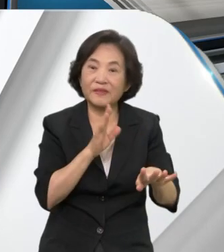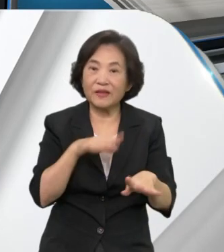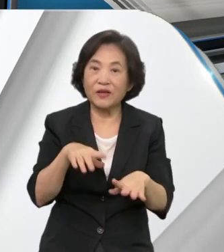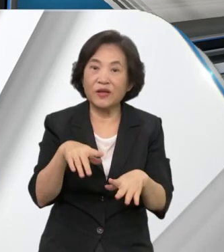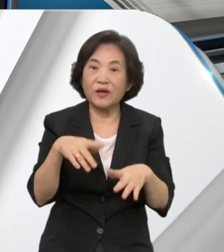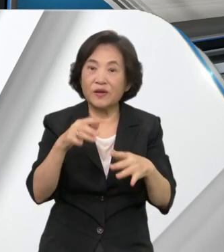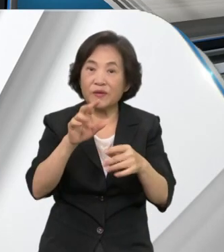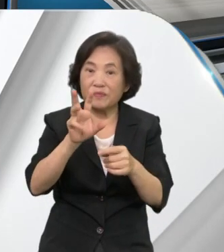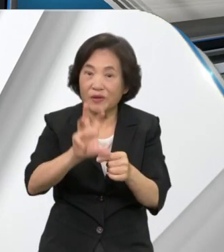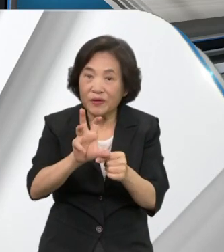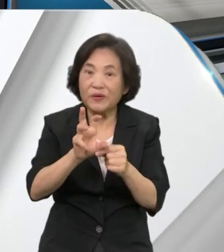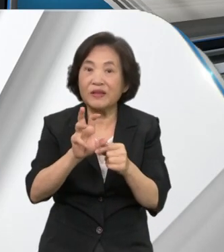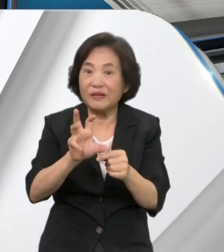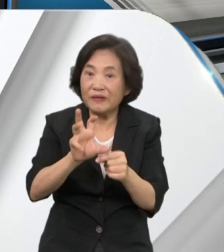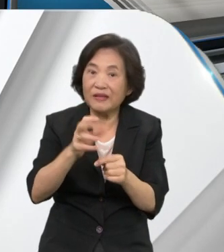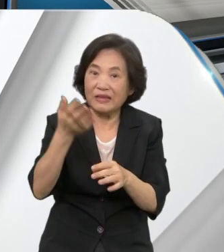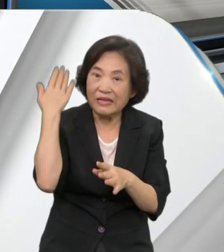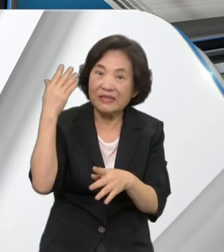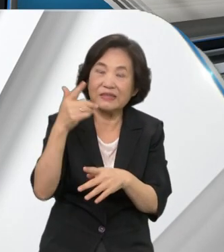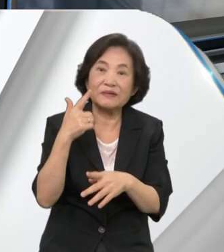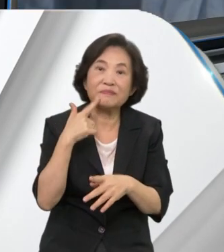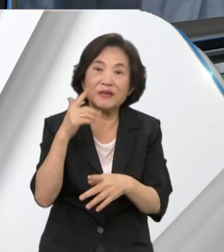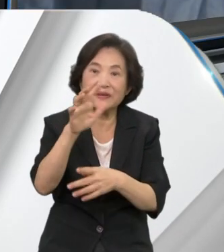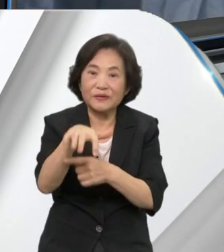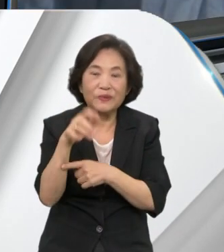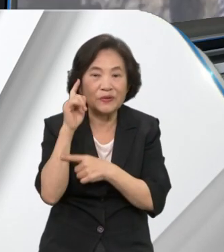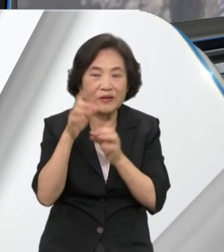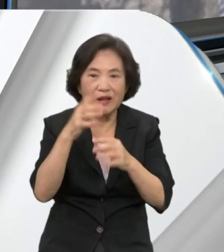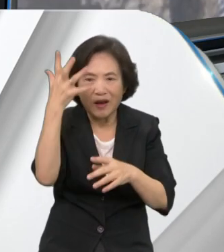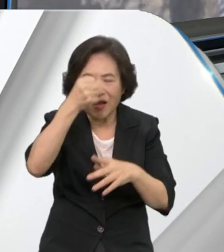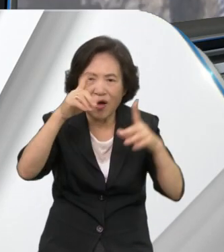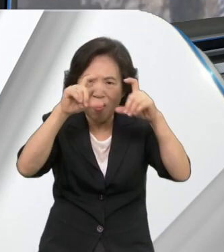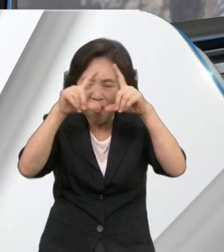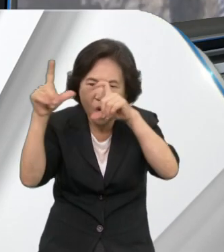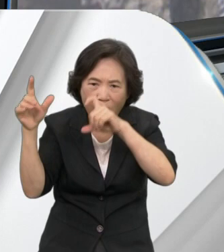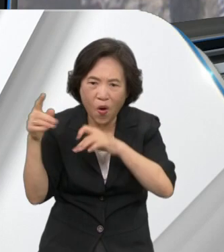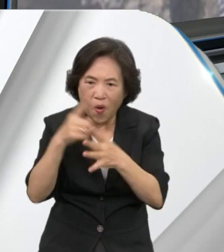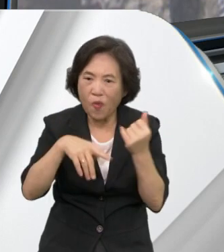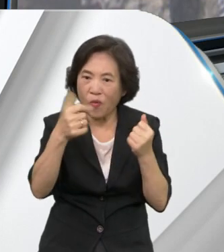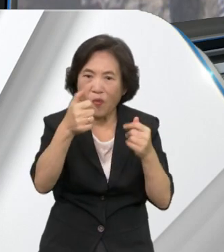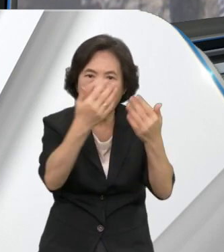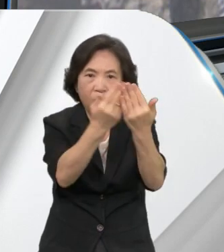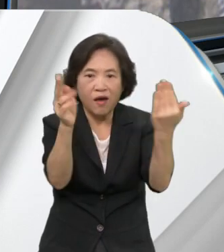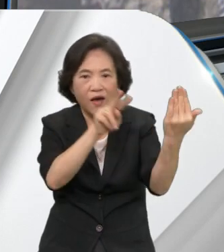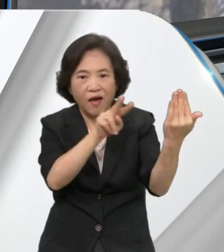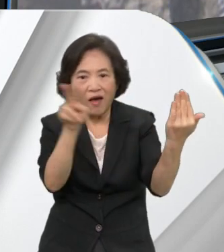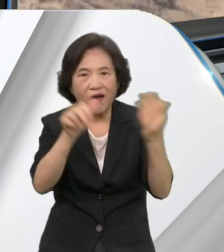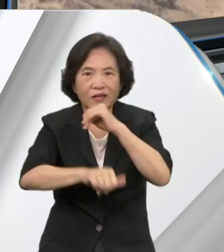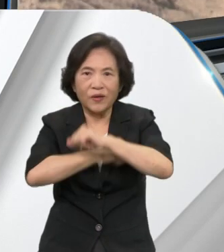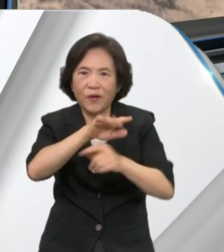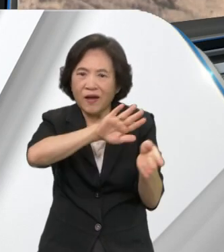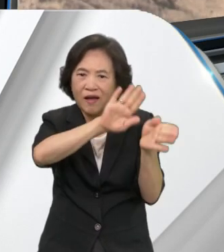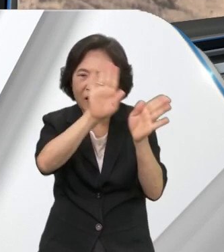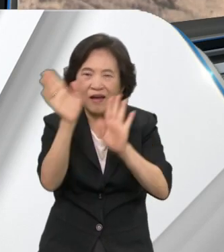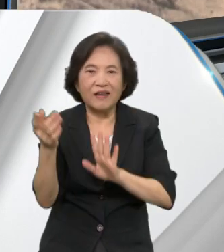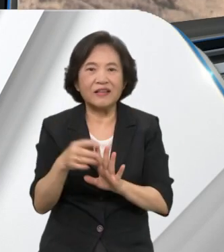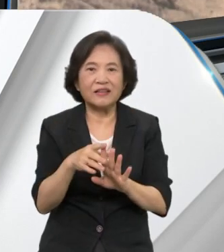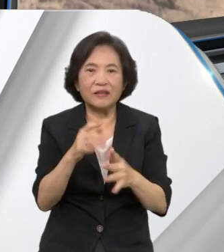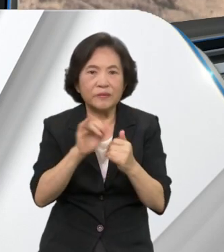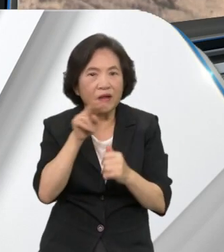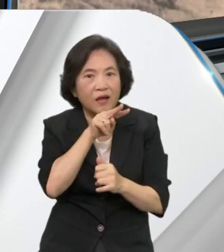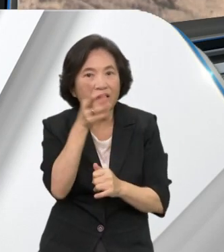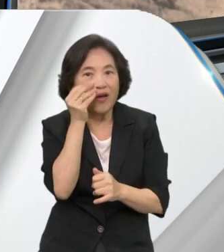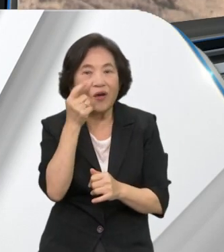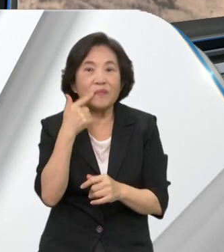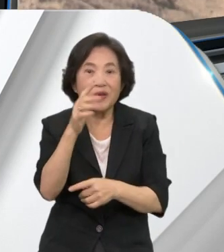饮食中，民国八十年以前的美女罗相片，不仅看到呢农业时代大家生活的样貌，不过民众来看到